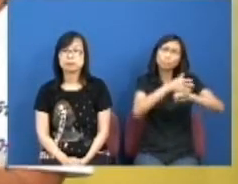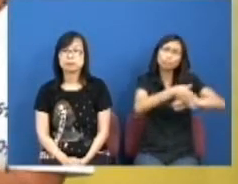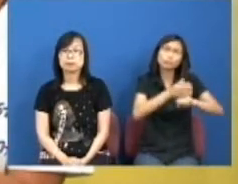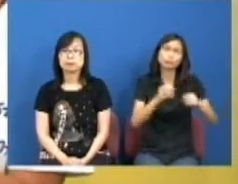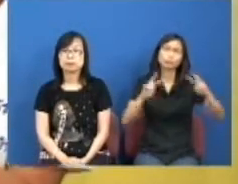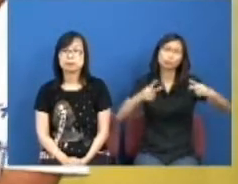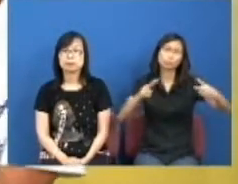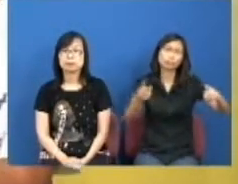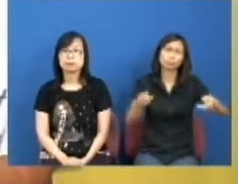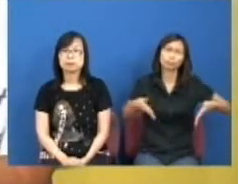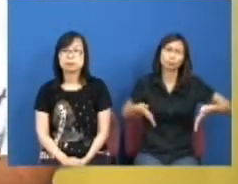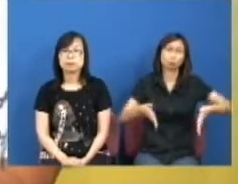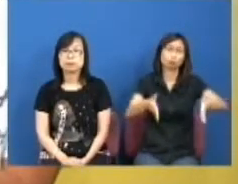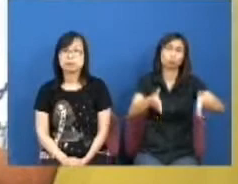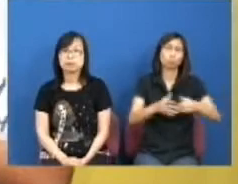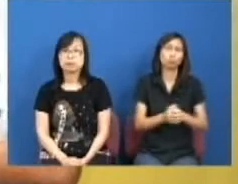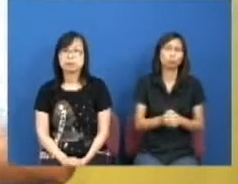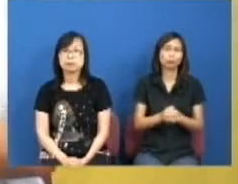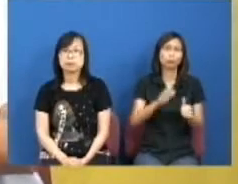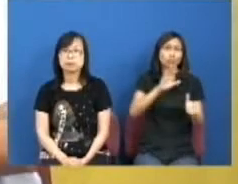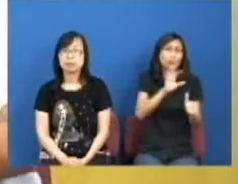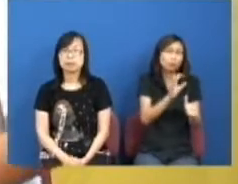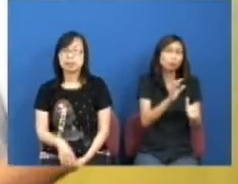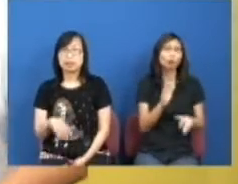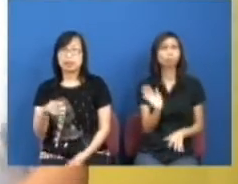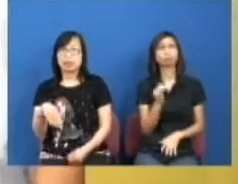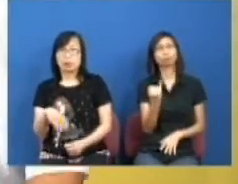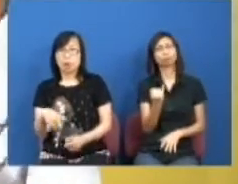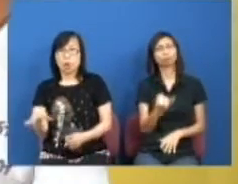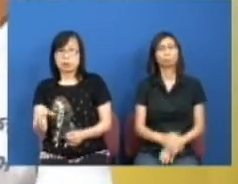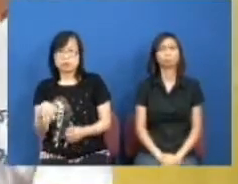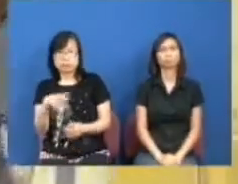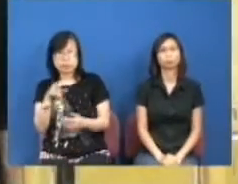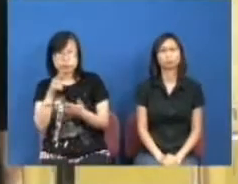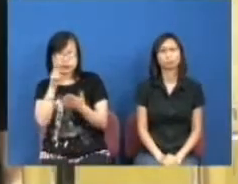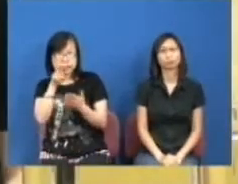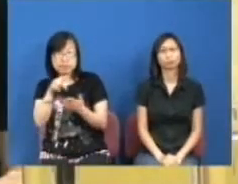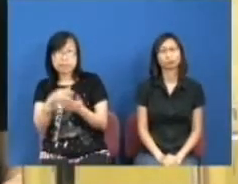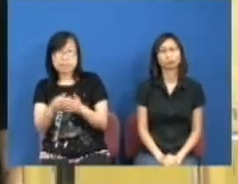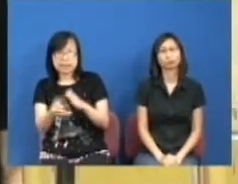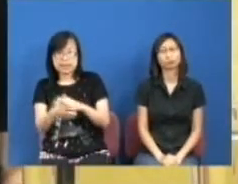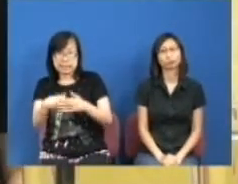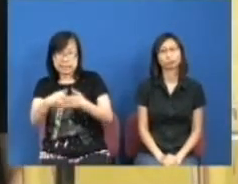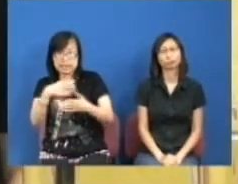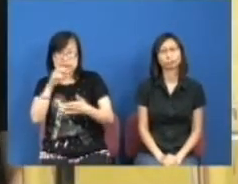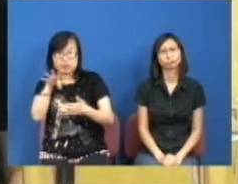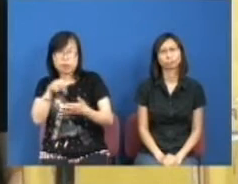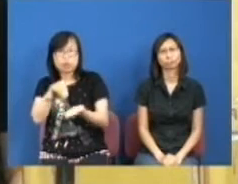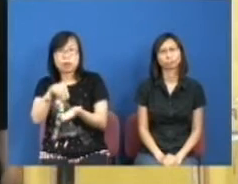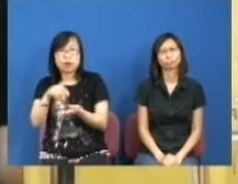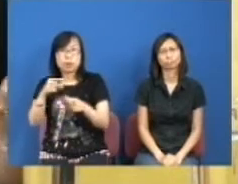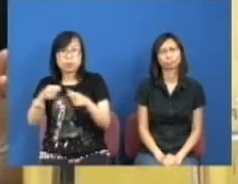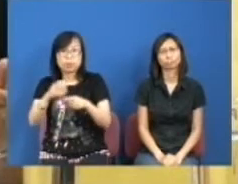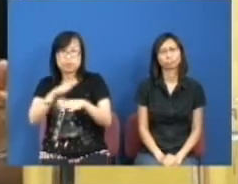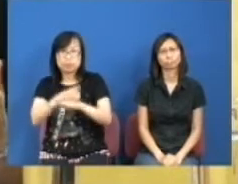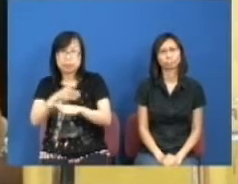構成一個不良的影響？ 係我哋再睇翻原先我哋所講公民社會的定義咧，佢其實有一個